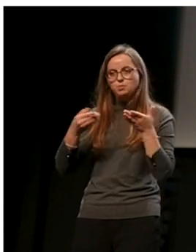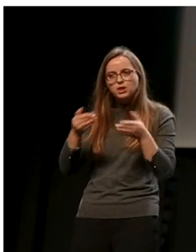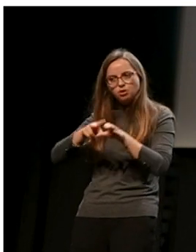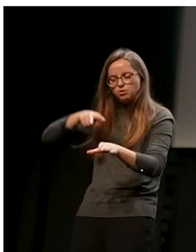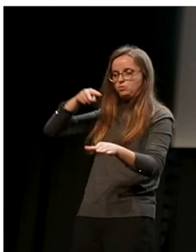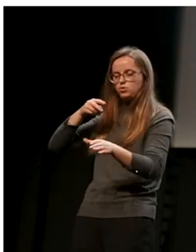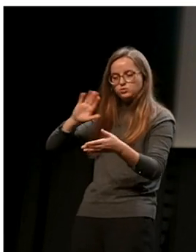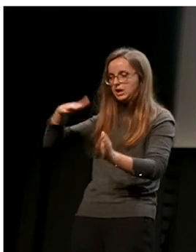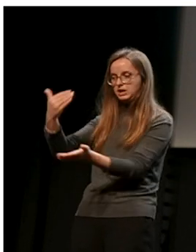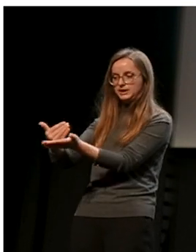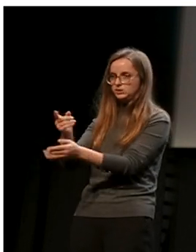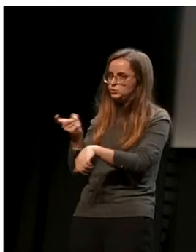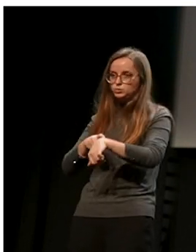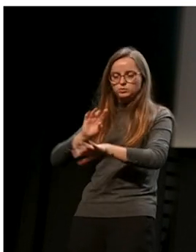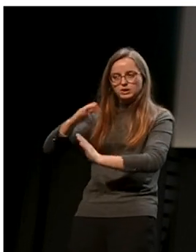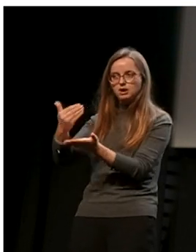nous,